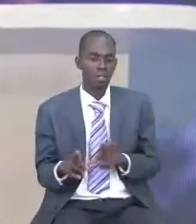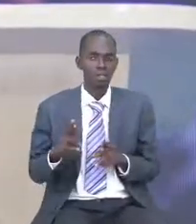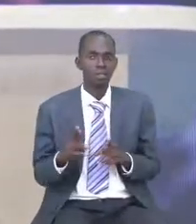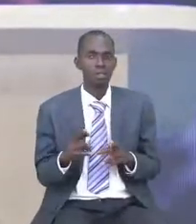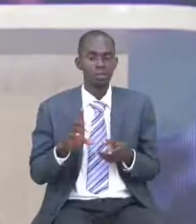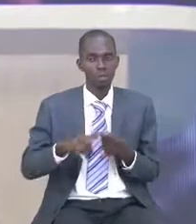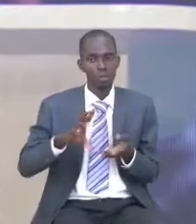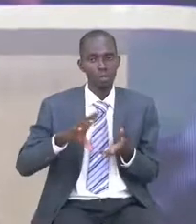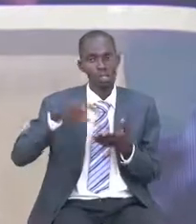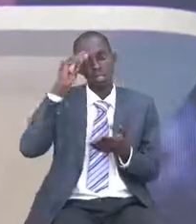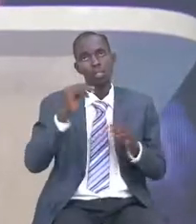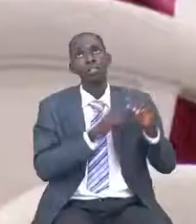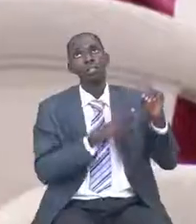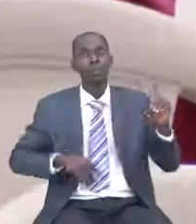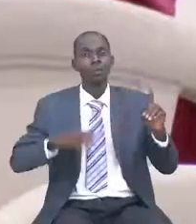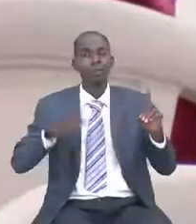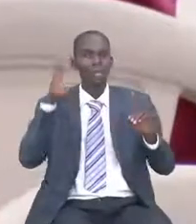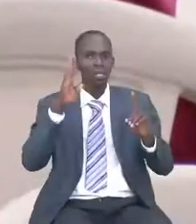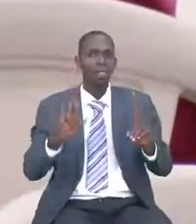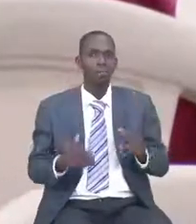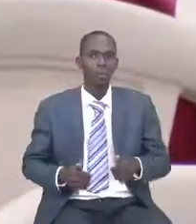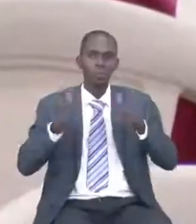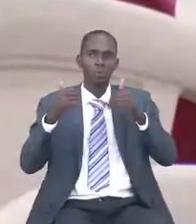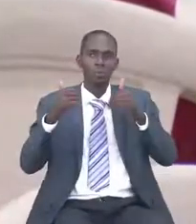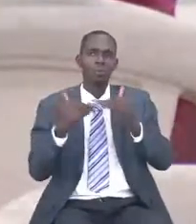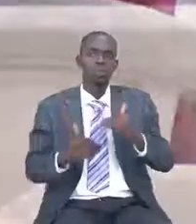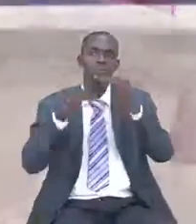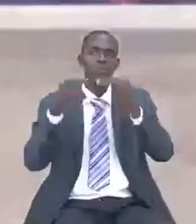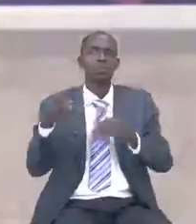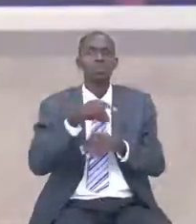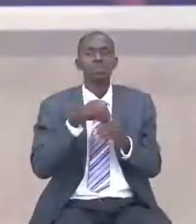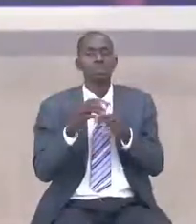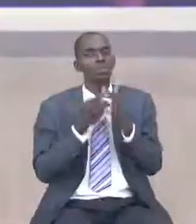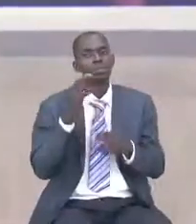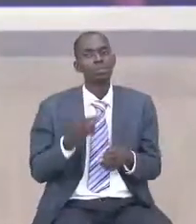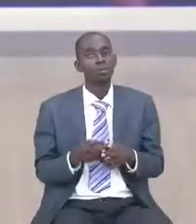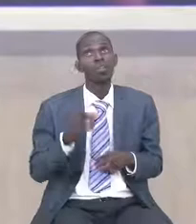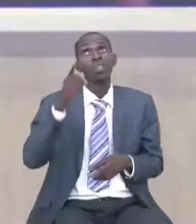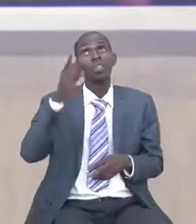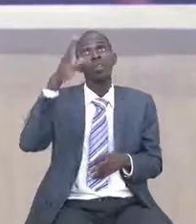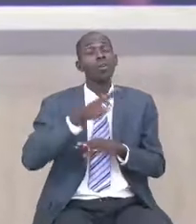comme vous le faites, vous êtes prêts à apprendre, le Seigneur va te promouvoir.